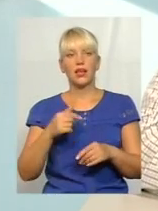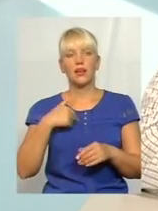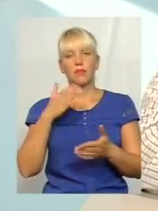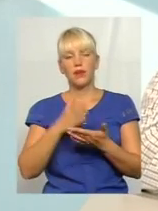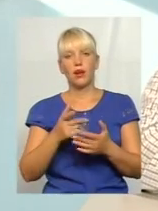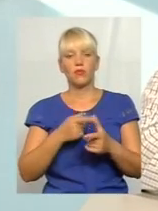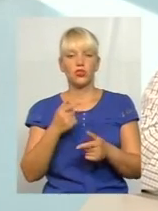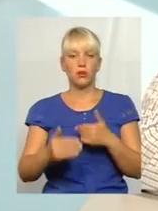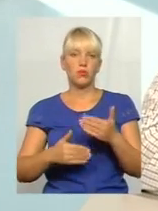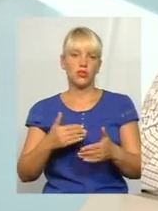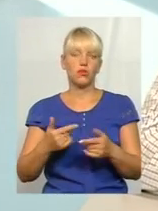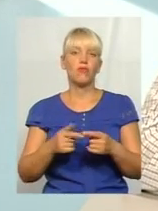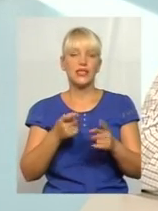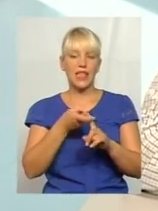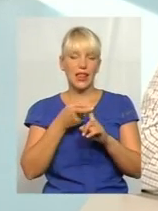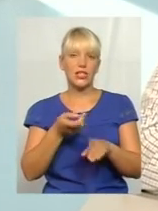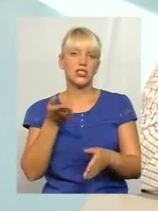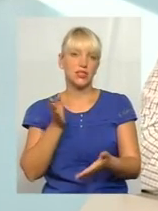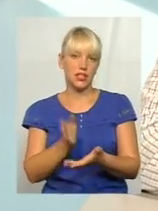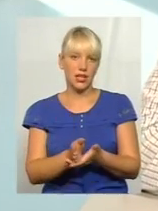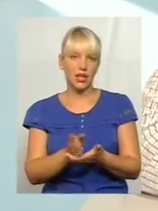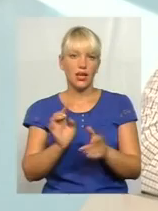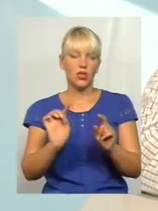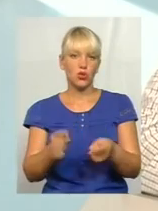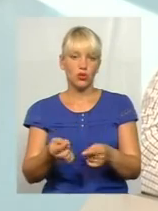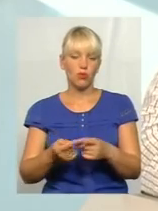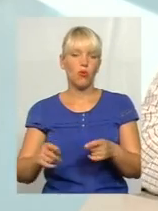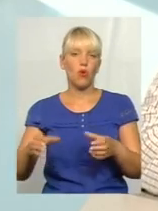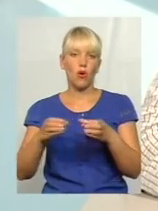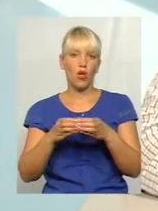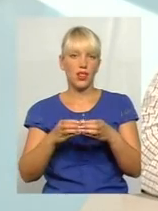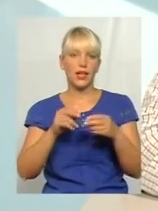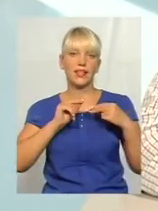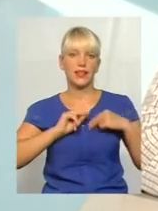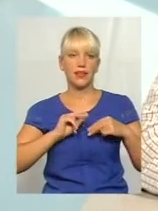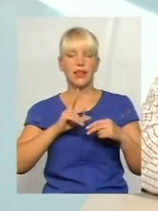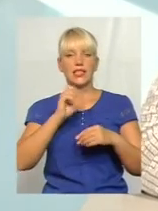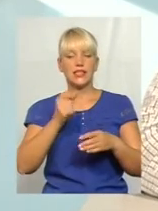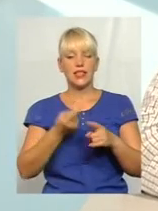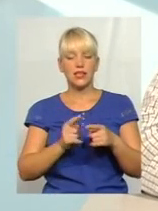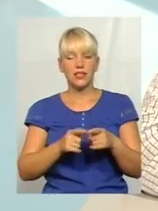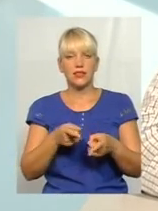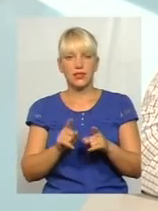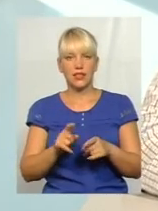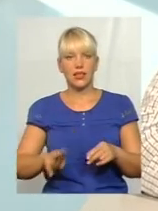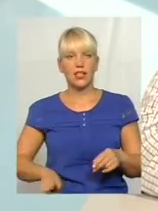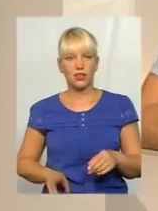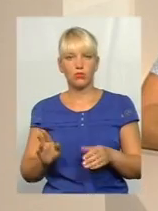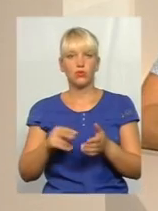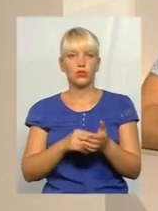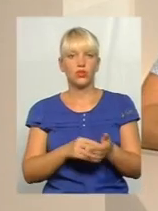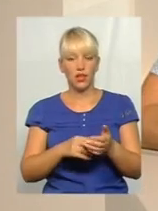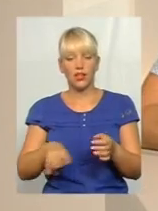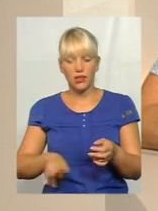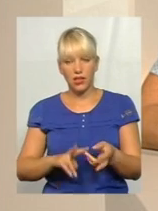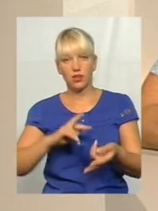опосередкована залежність є і тому колектив ми бачимо за чинного директора буде стояти ро директора